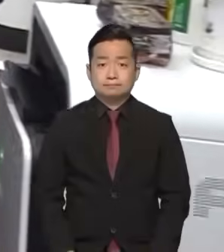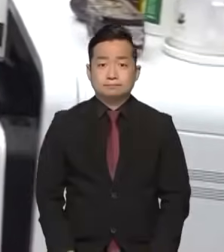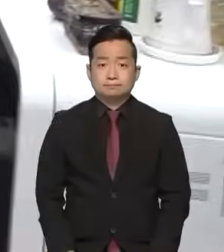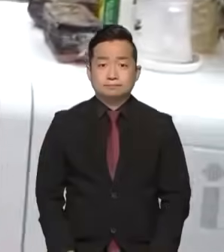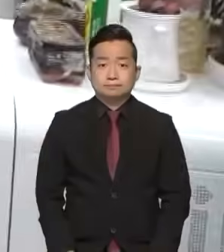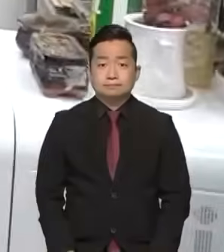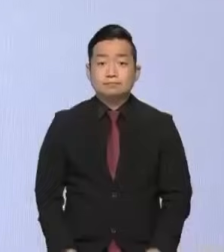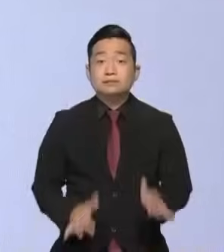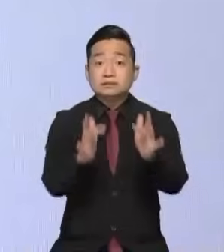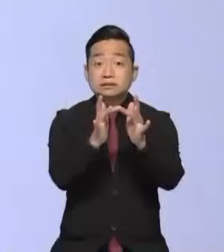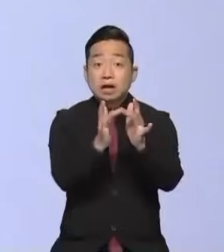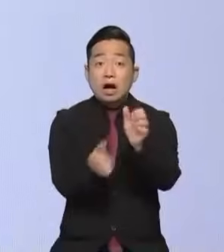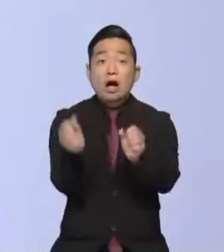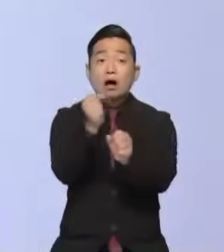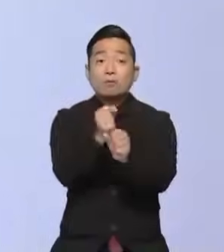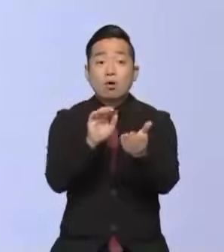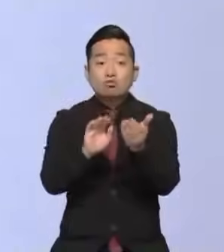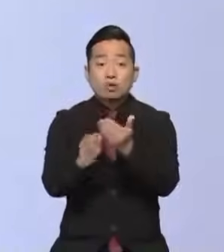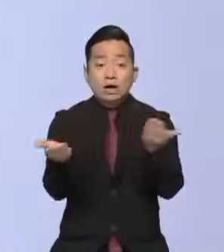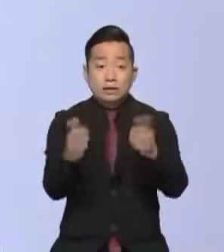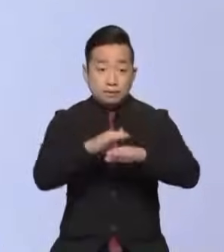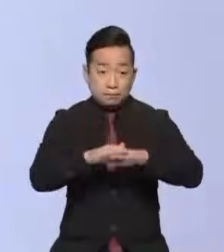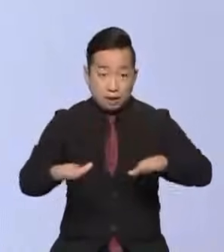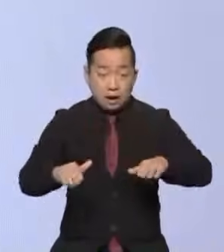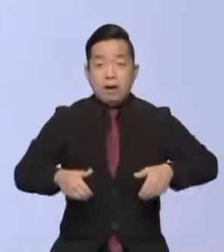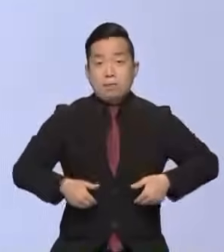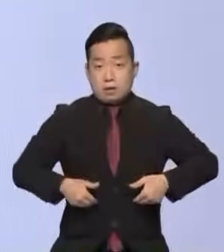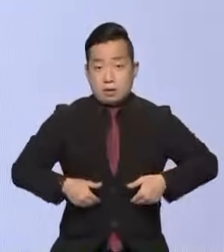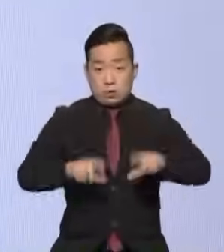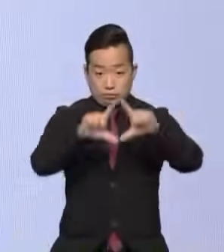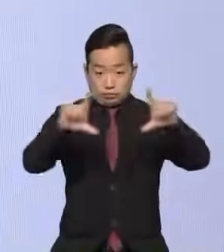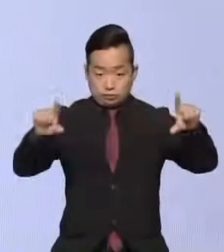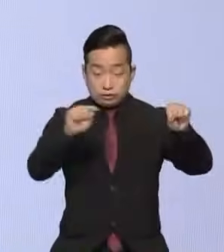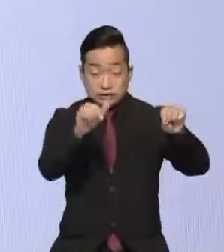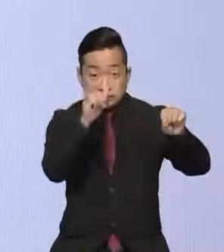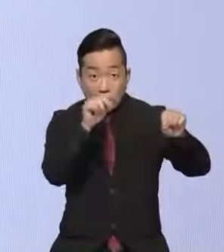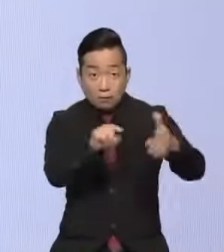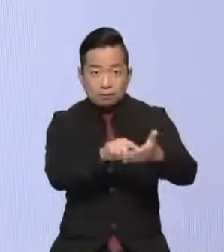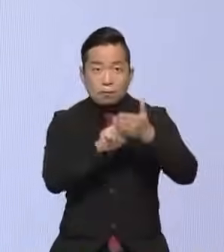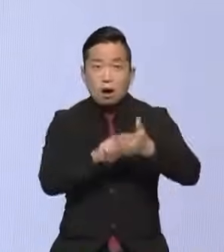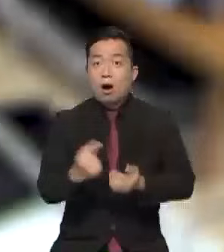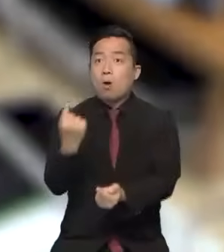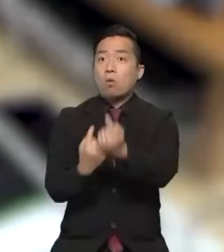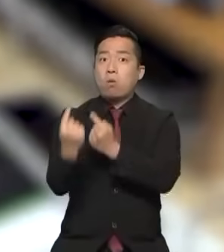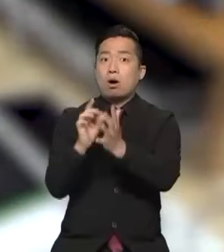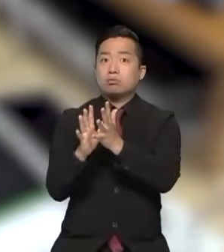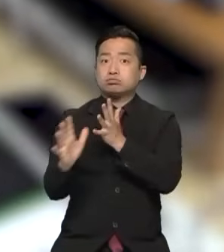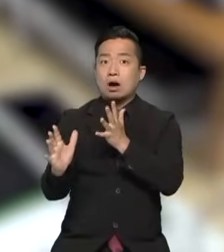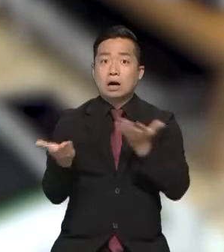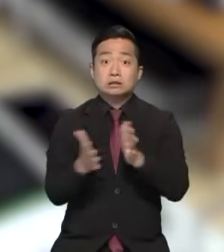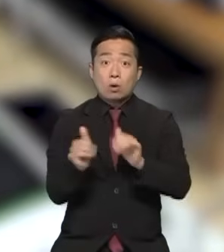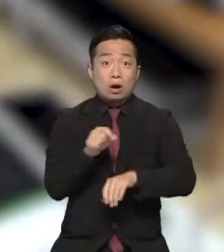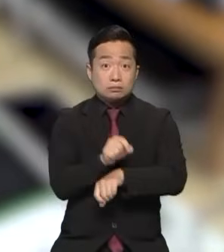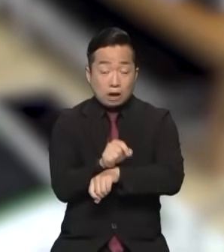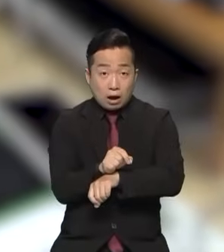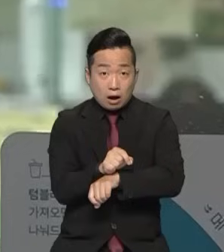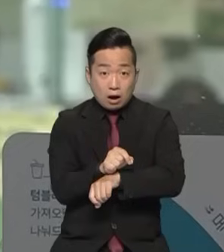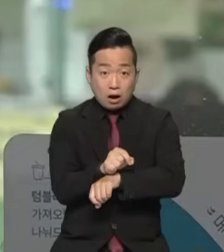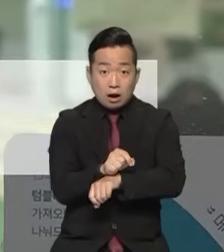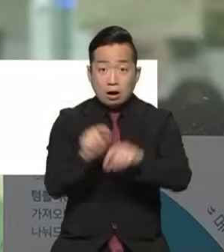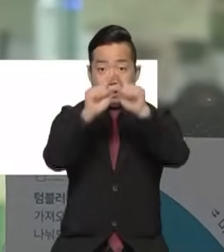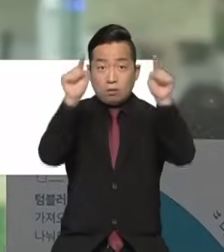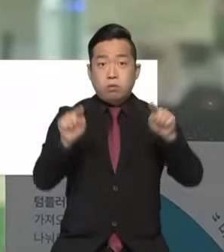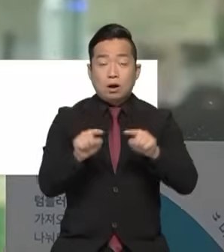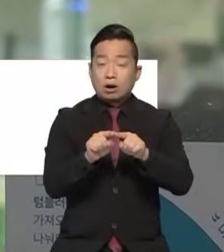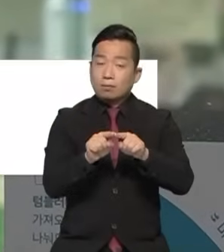네트워크 복구 이후에 업무 처리를 해달라는 빨간 글자. 민원 업무가 쏟아지는데도 주민센터 직원들은 컴퓨터에 이